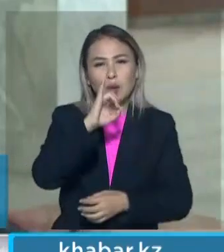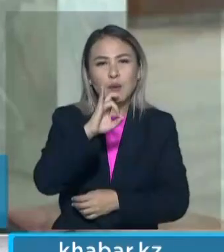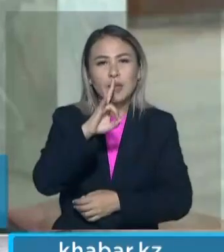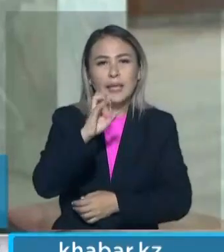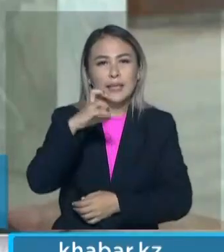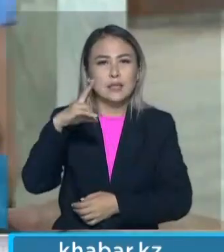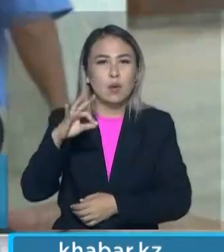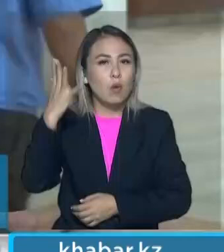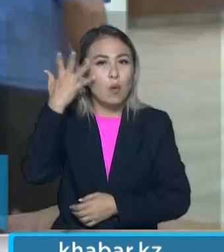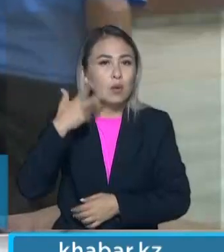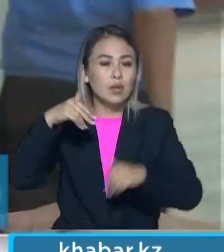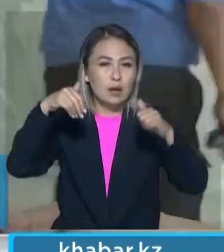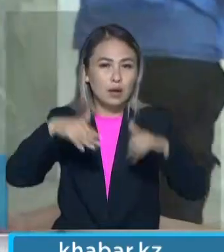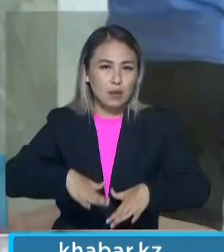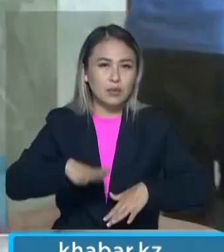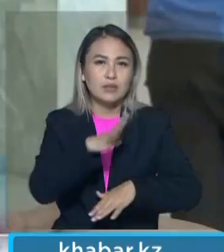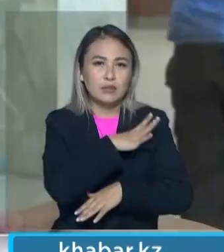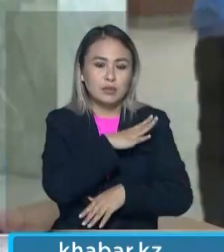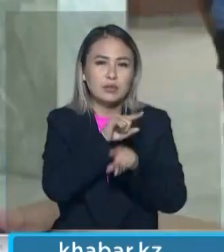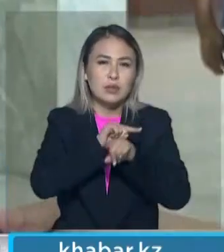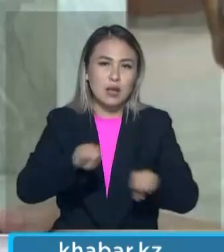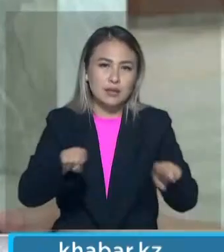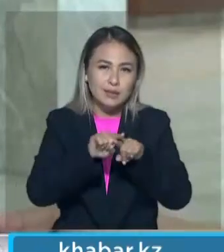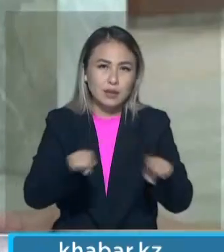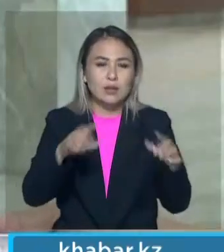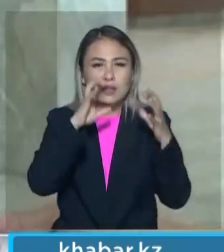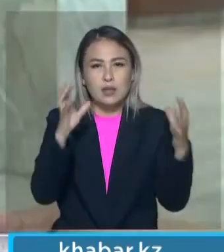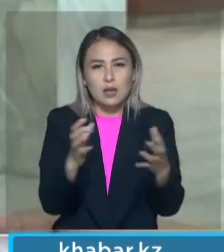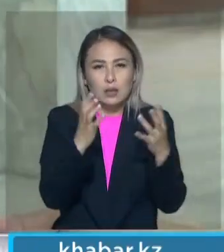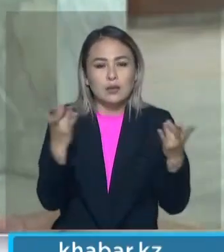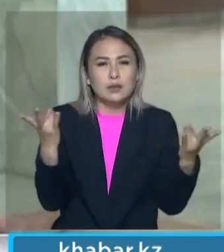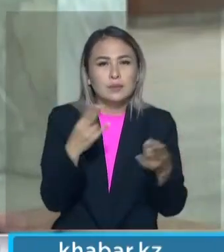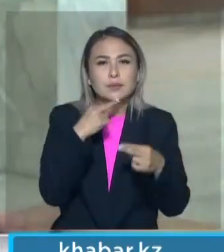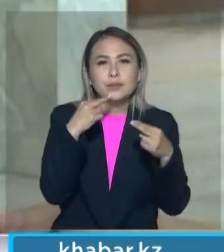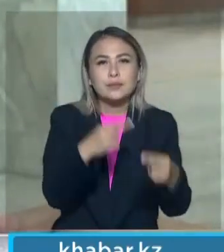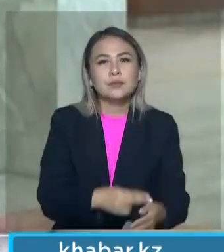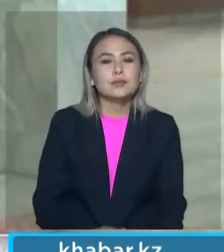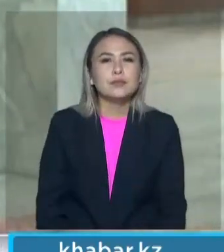қабылдаған кезде бұл осы тұрғыдан насихаттауды, осы тұрғыдан сақтауымыз негізі баса мән берілген болды.